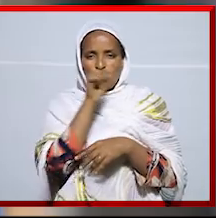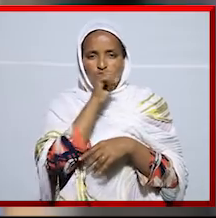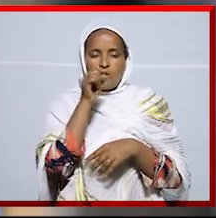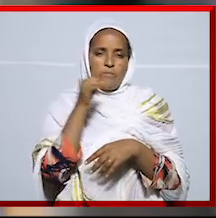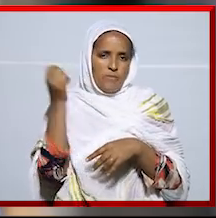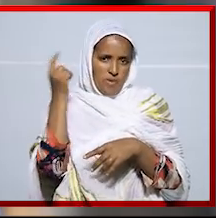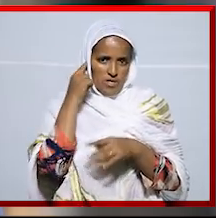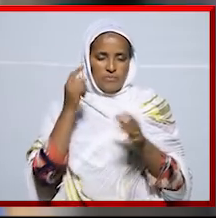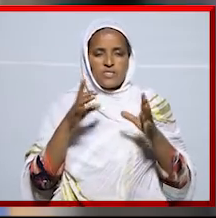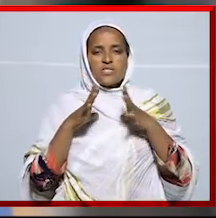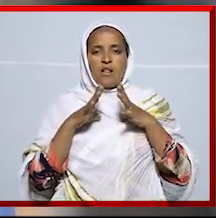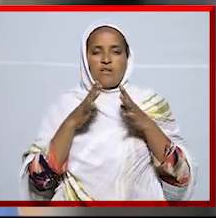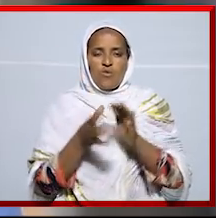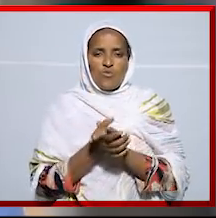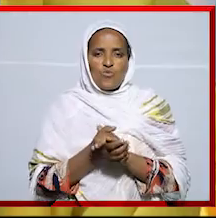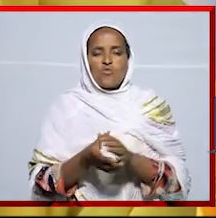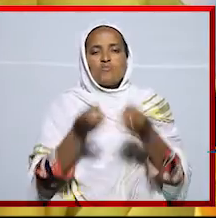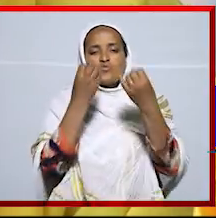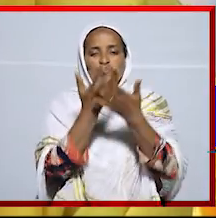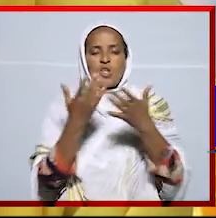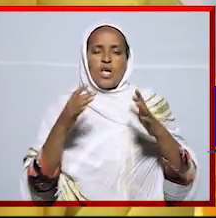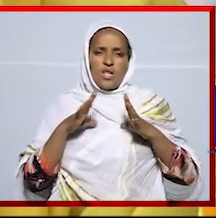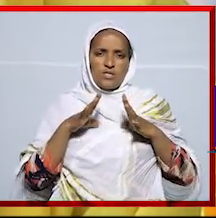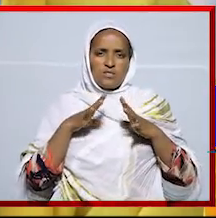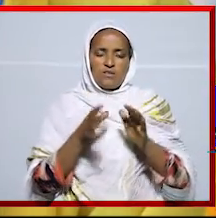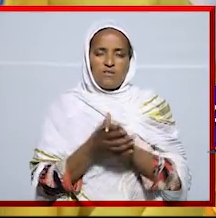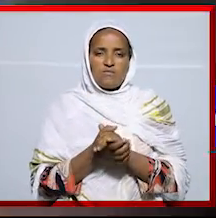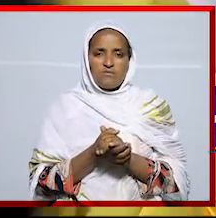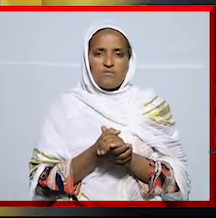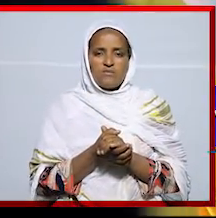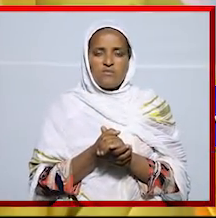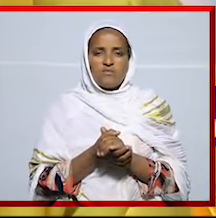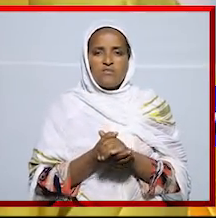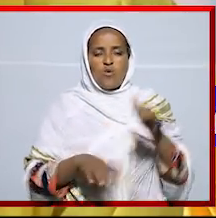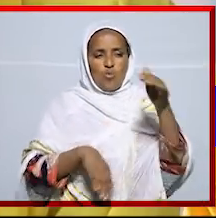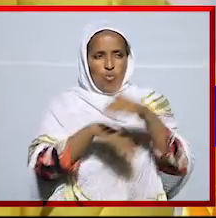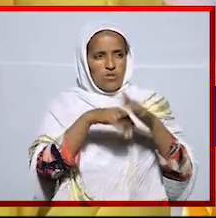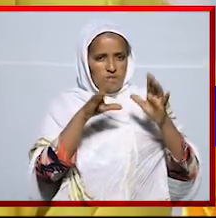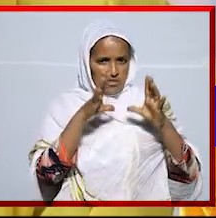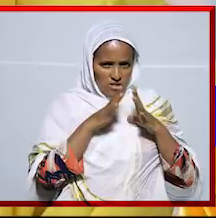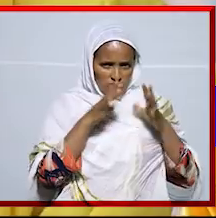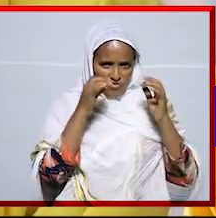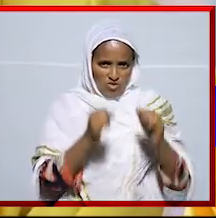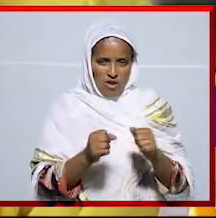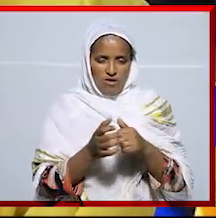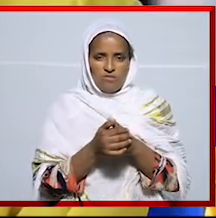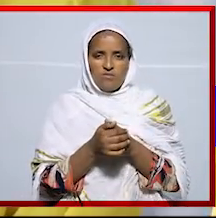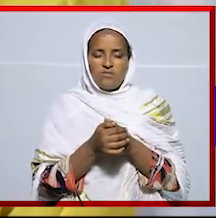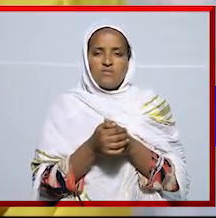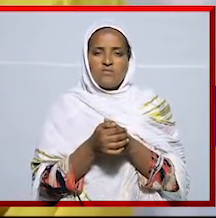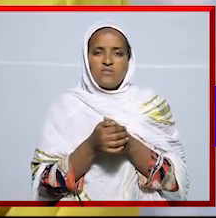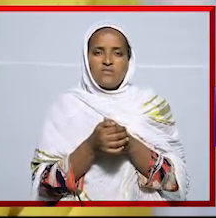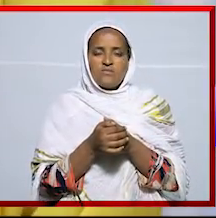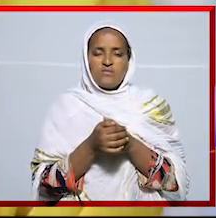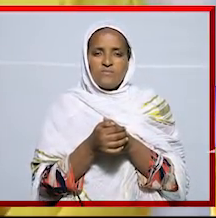በማየት ሙዚቃ በማዳመጥ እዝናናለሁ። ብዙ ነገር ያዝናናኝ ኳስ ሊያዝናናኝ ይችላል።